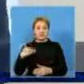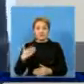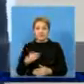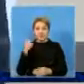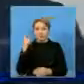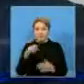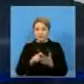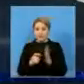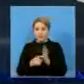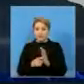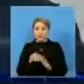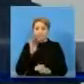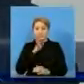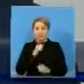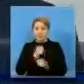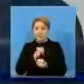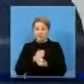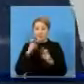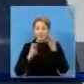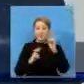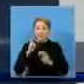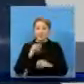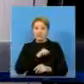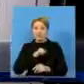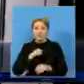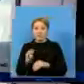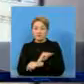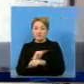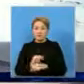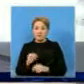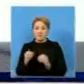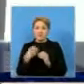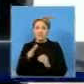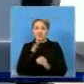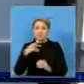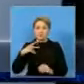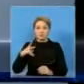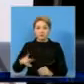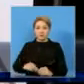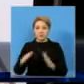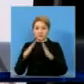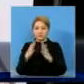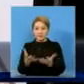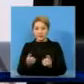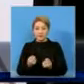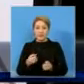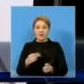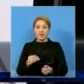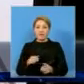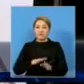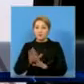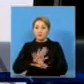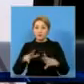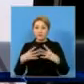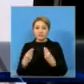собственной квартиры. Женщина работает на заводе и сама воспитывает 15-летнюю дочь. Собственную крышу над головой Лилия обрела по категории «неполная